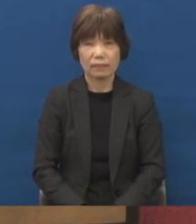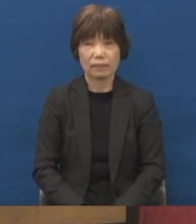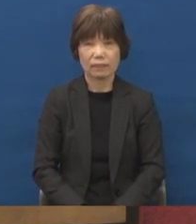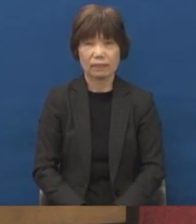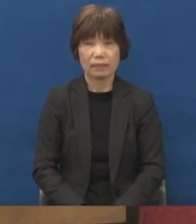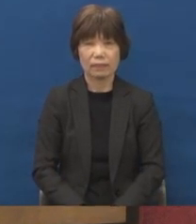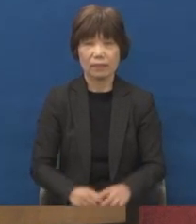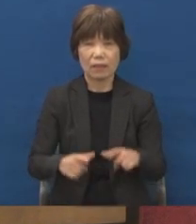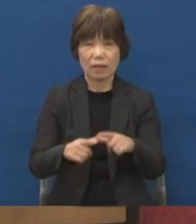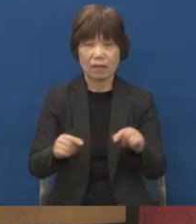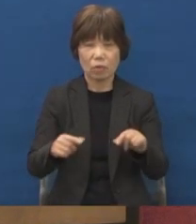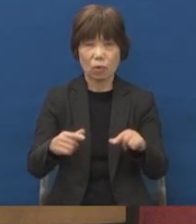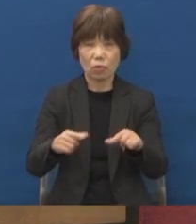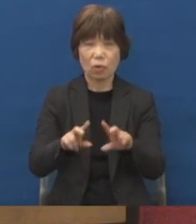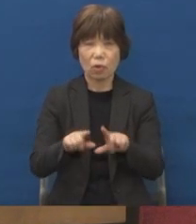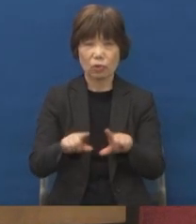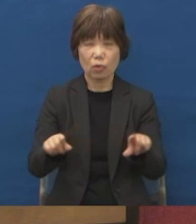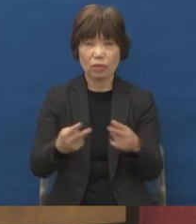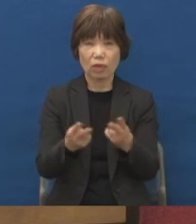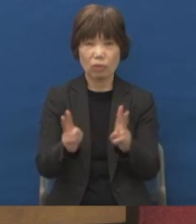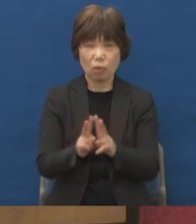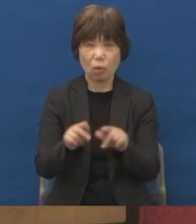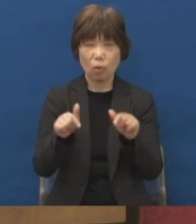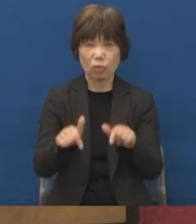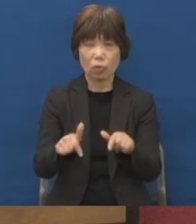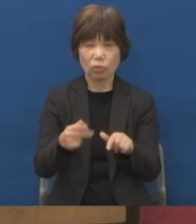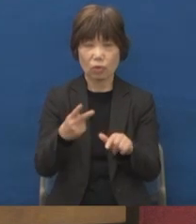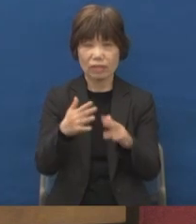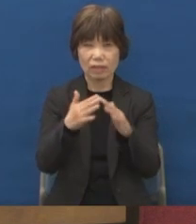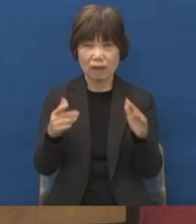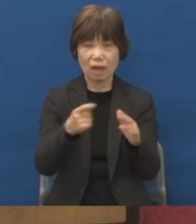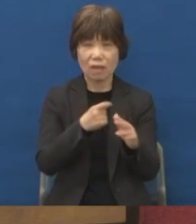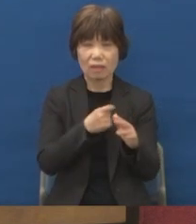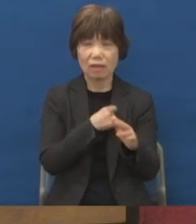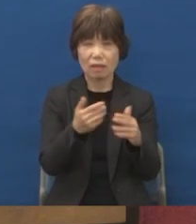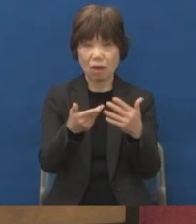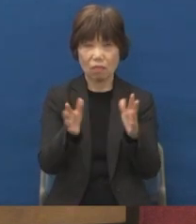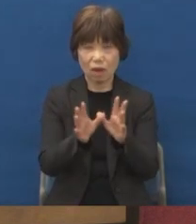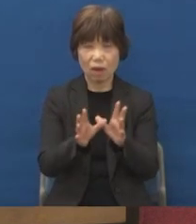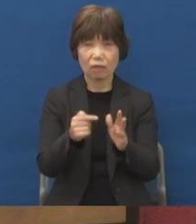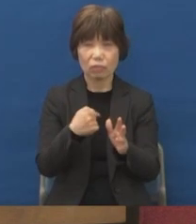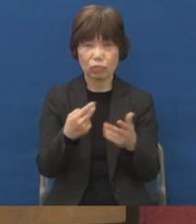日本共産党京都市会議員団は、我が党および